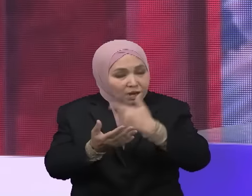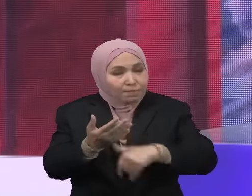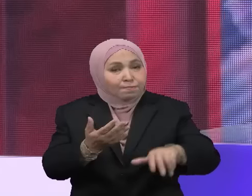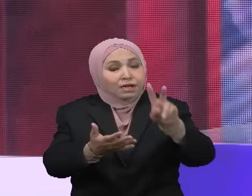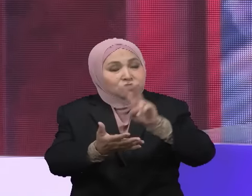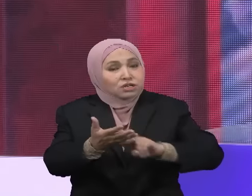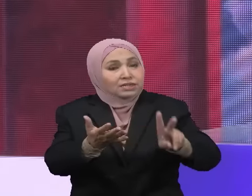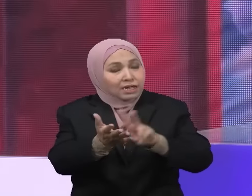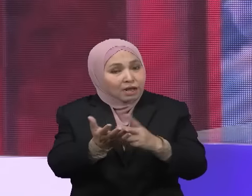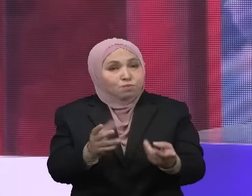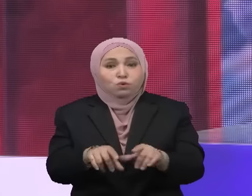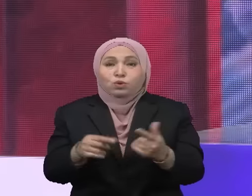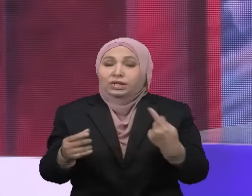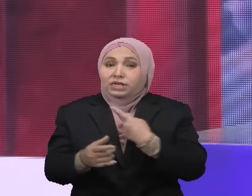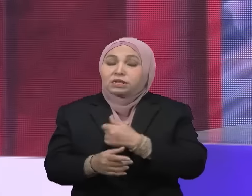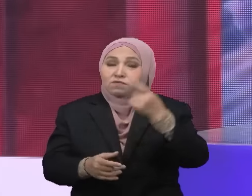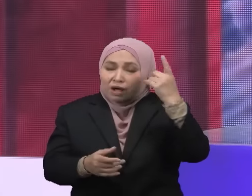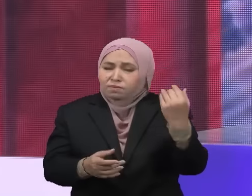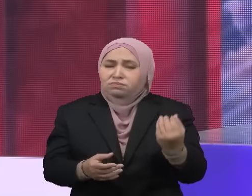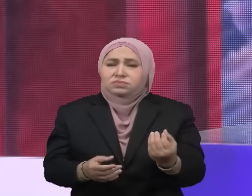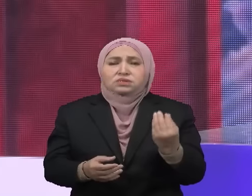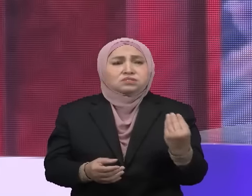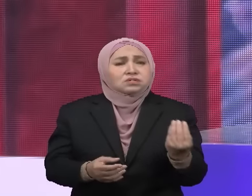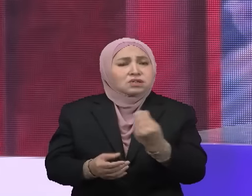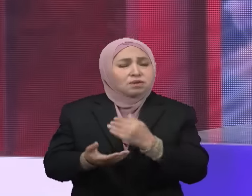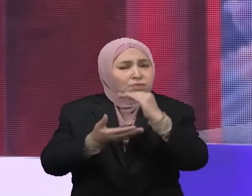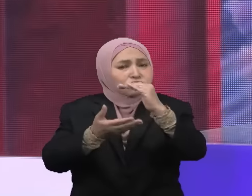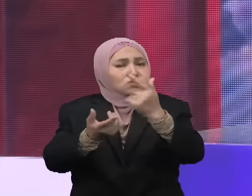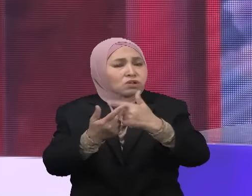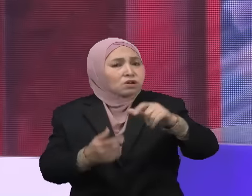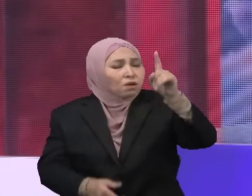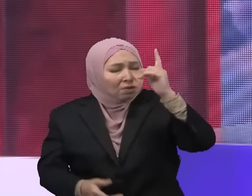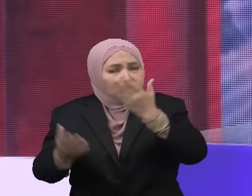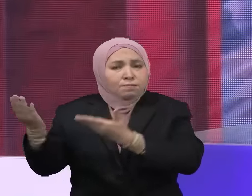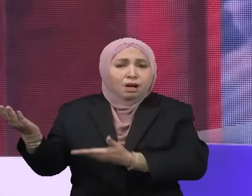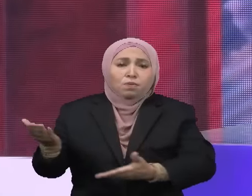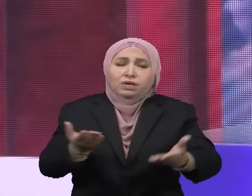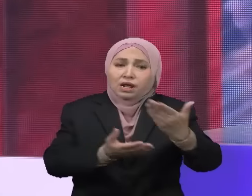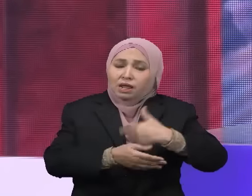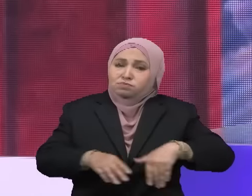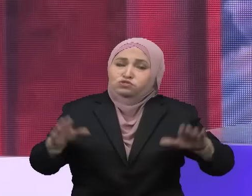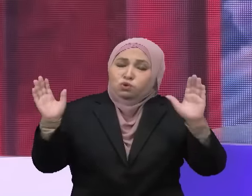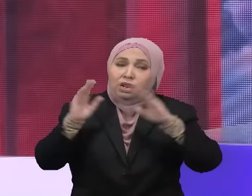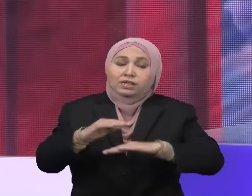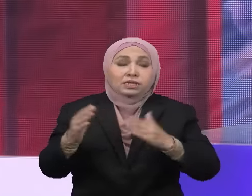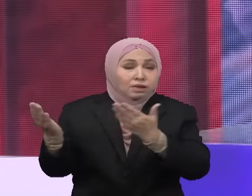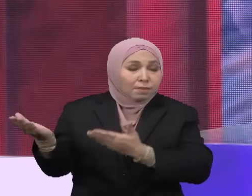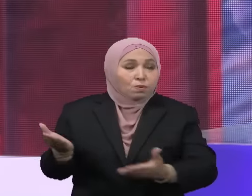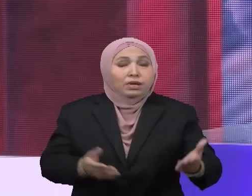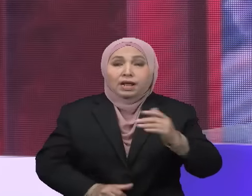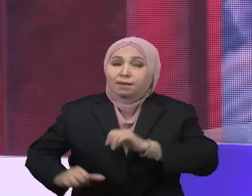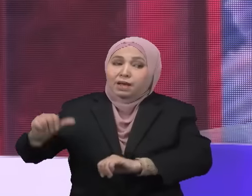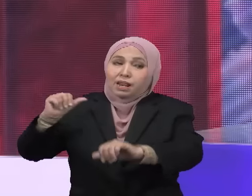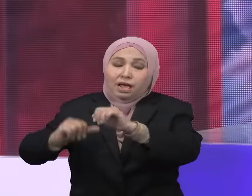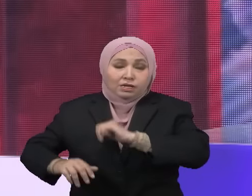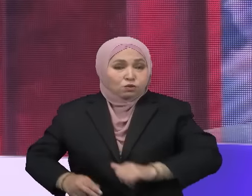tadabbur Al-Quran ini, kita faham sebesedikit mesej daripada Allah, kita bawa dalam solat dan kita bawa dalam akhlak kehidupan